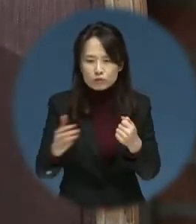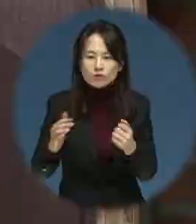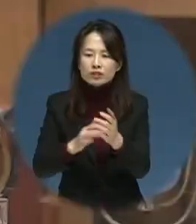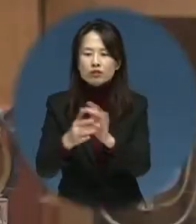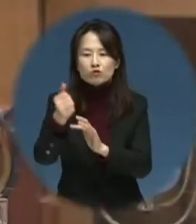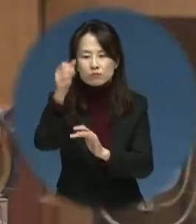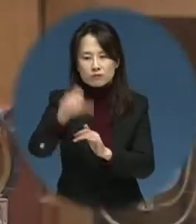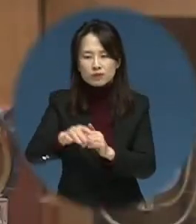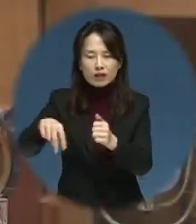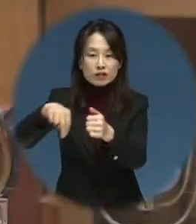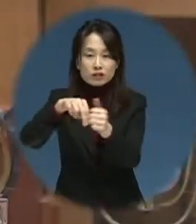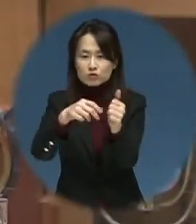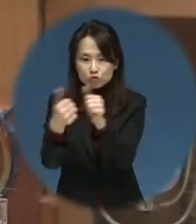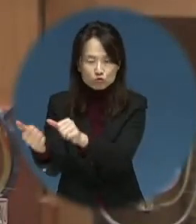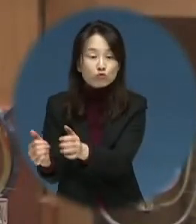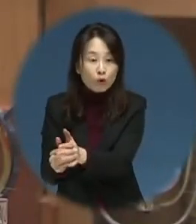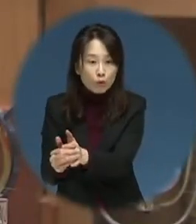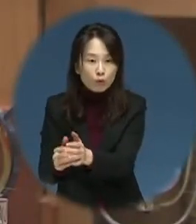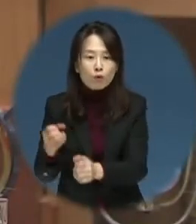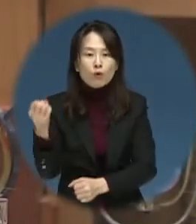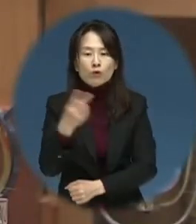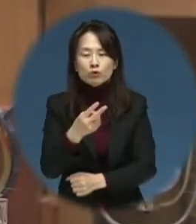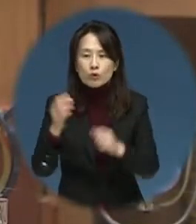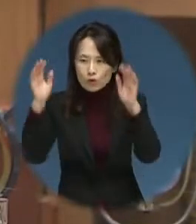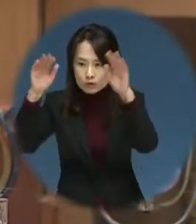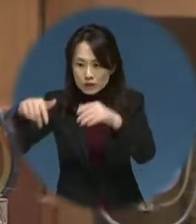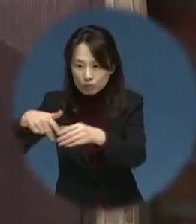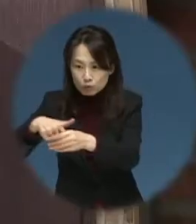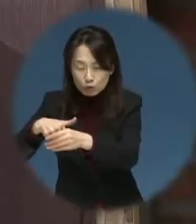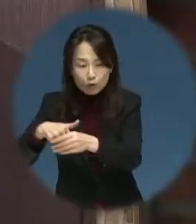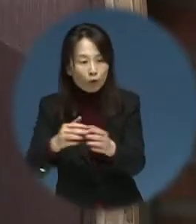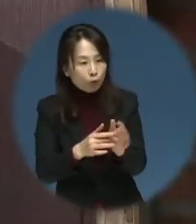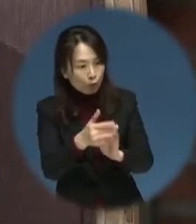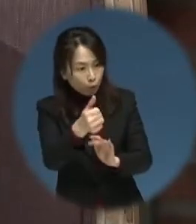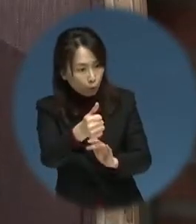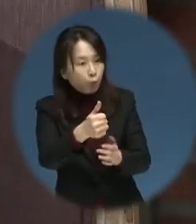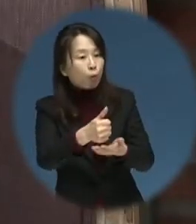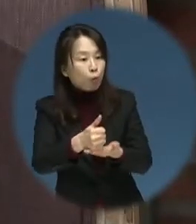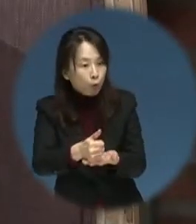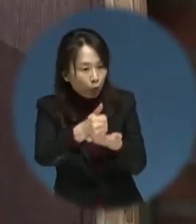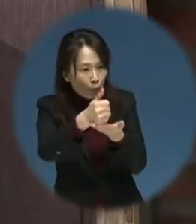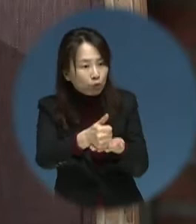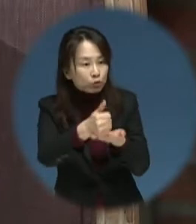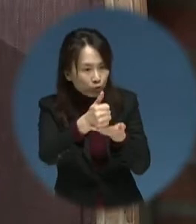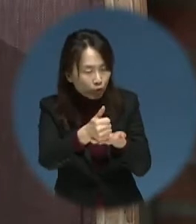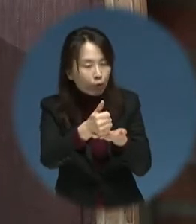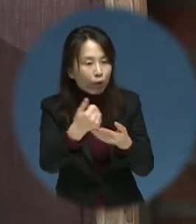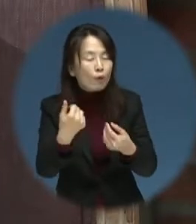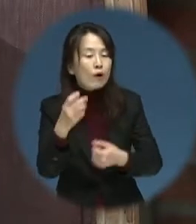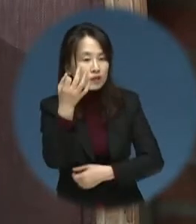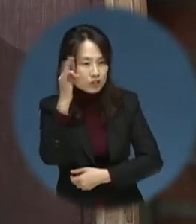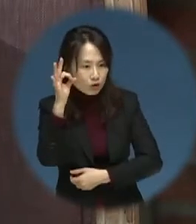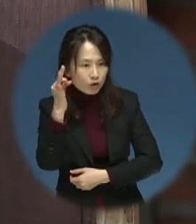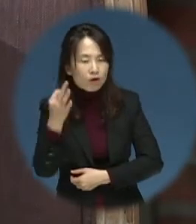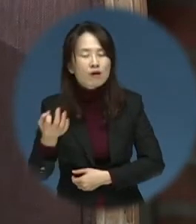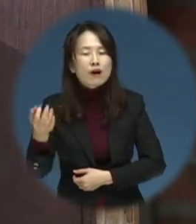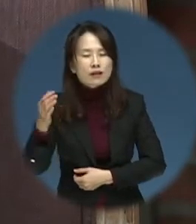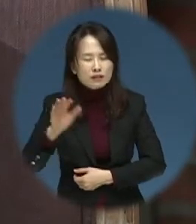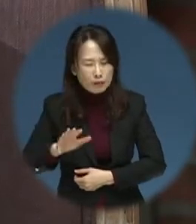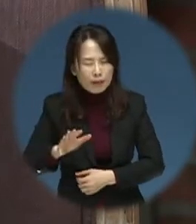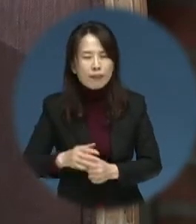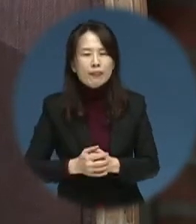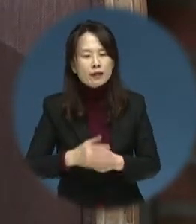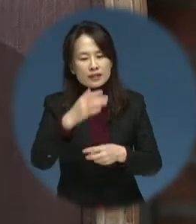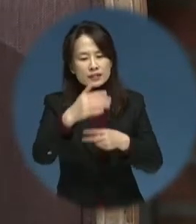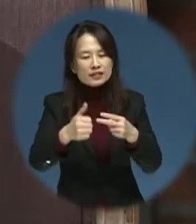됐고요. 또 이슬람에서는 예수를 받아들이고 존경합니다. 놀랍도록. 그런데 예수님을 한 줌의